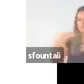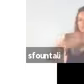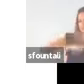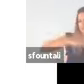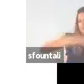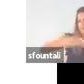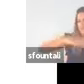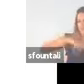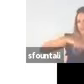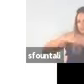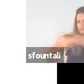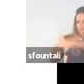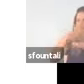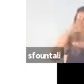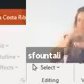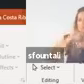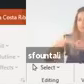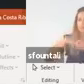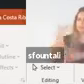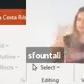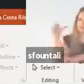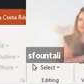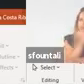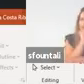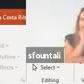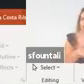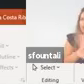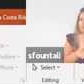I need to go back. Sorry, one second.